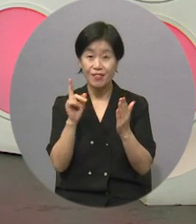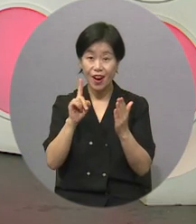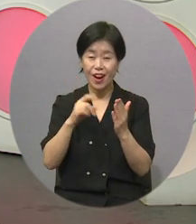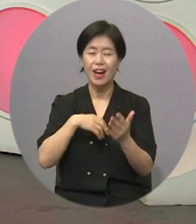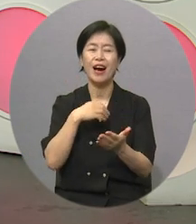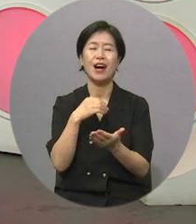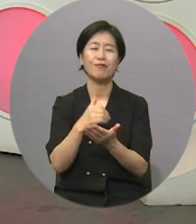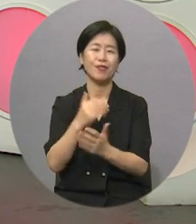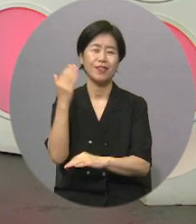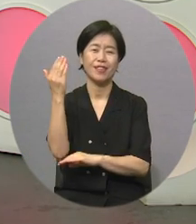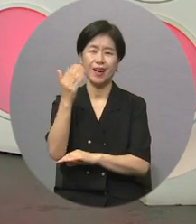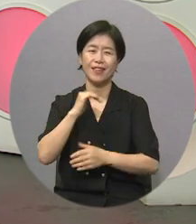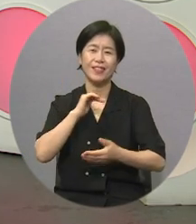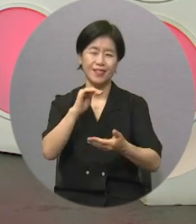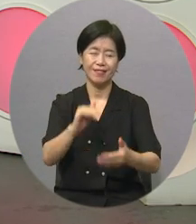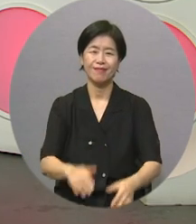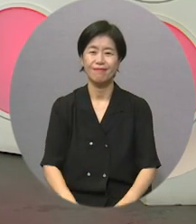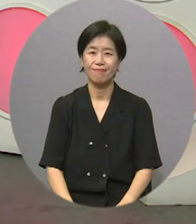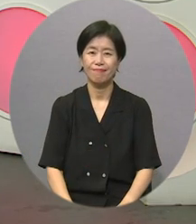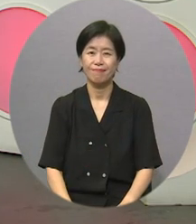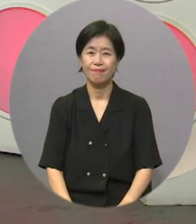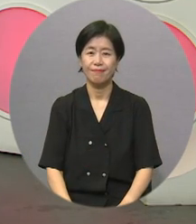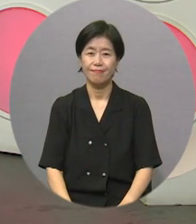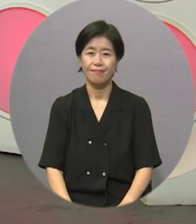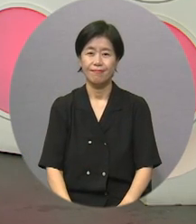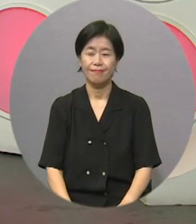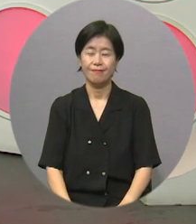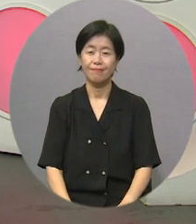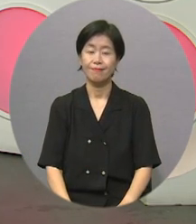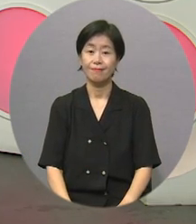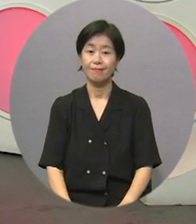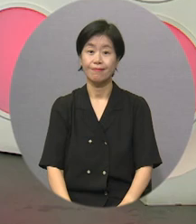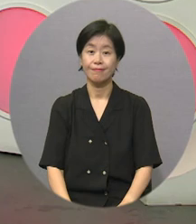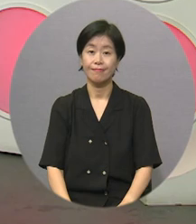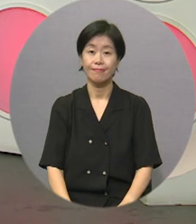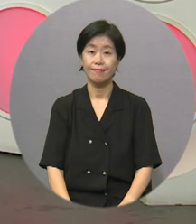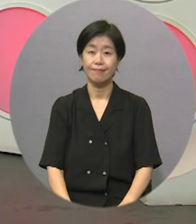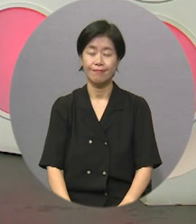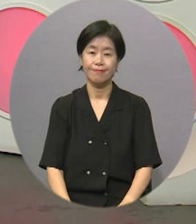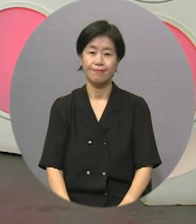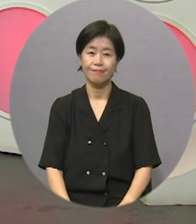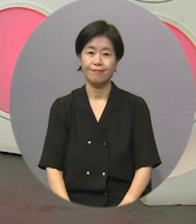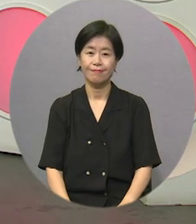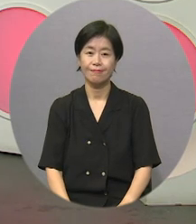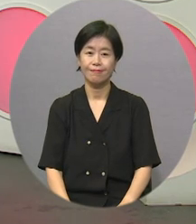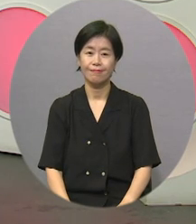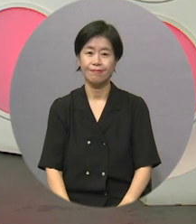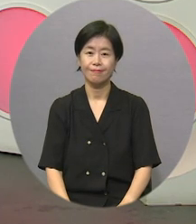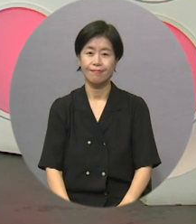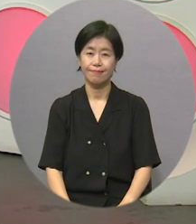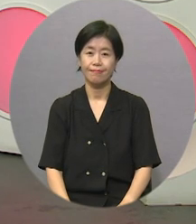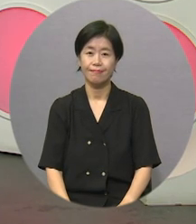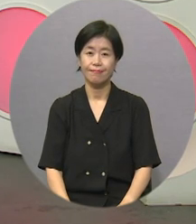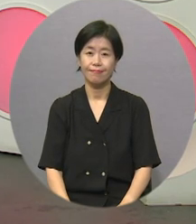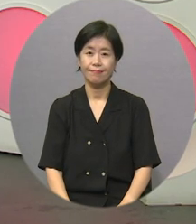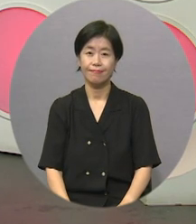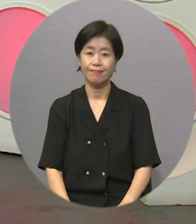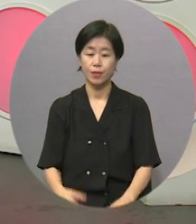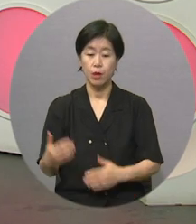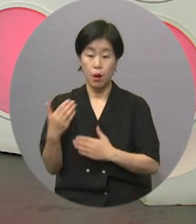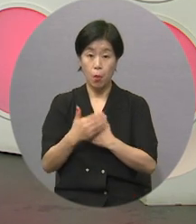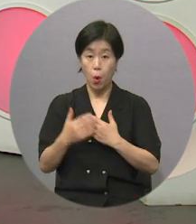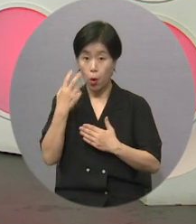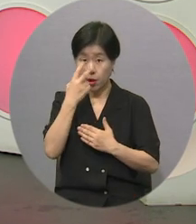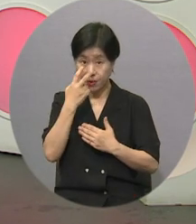감동사연 하나 들려드리도록 감동사연 듣고 싶어. 아우. 네, 각본 없는 드라마. 정기검진을